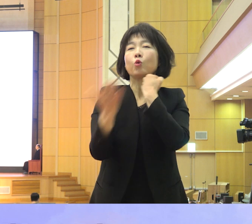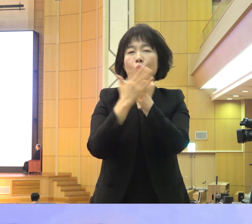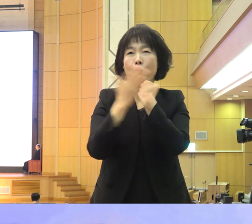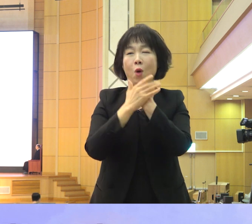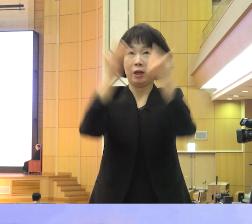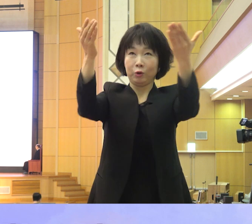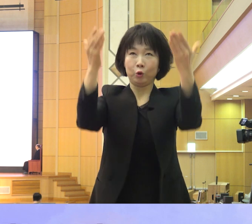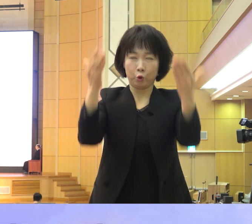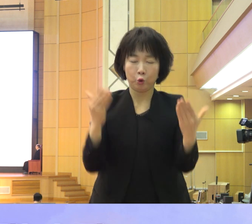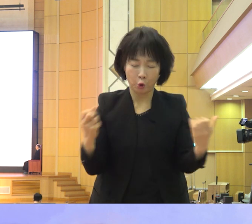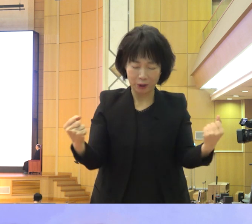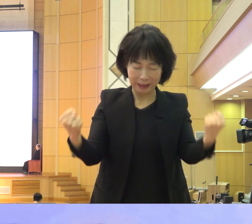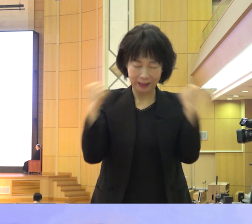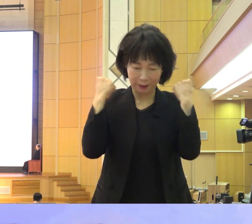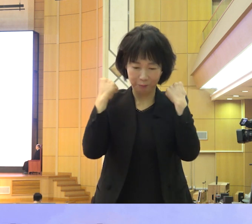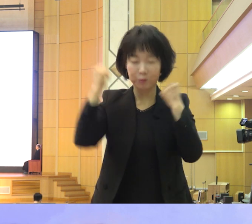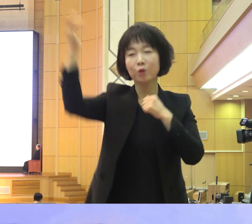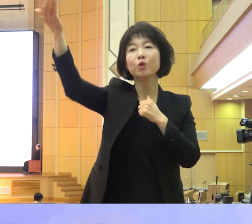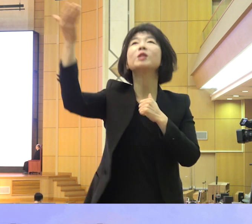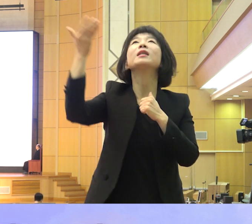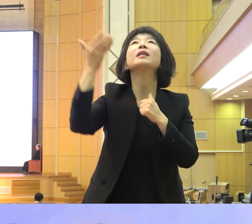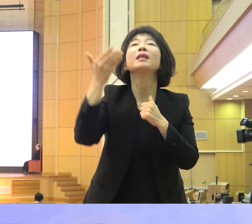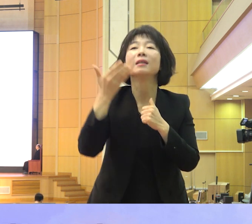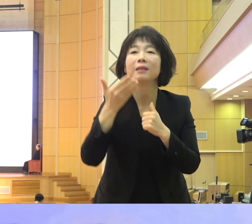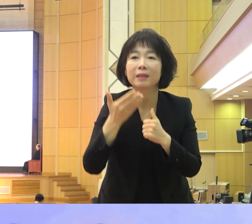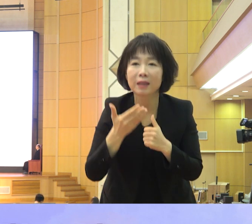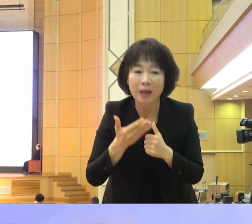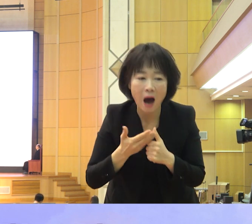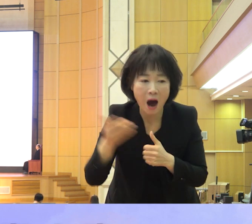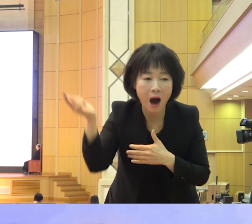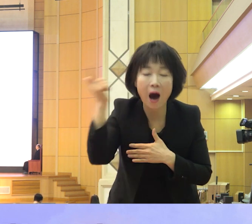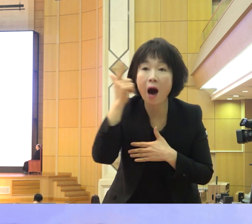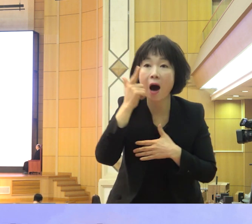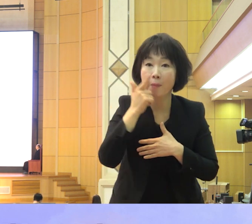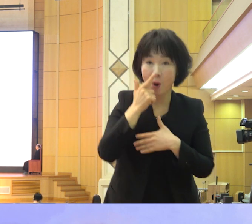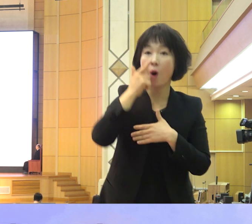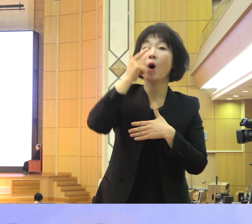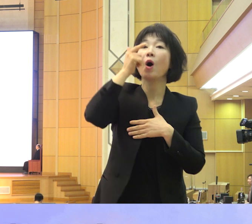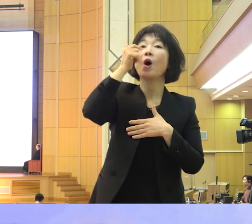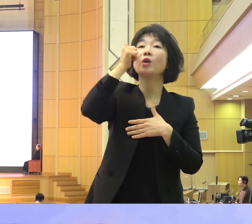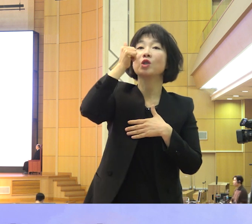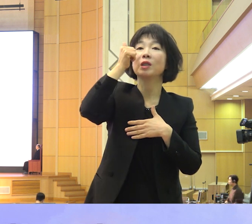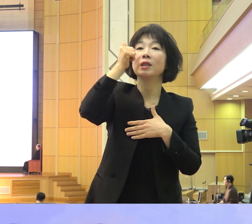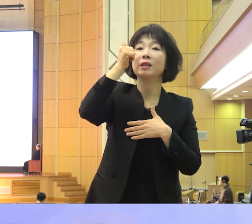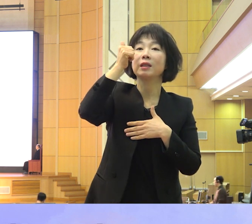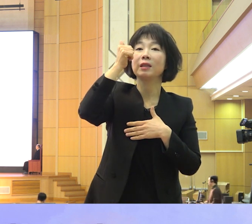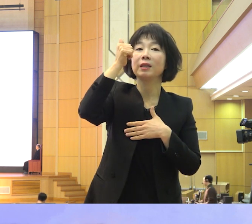나를 도우시고 힘주시는